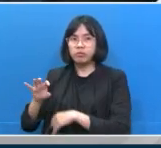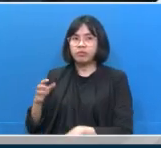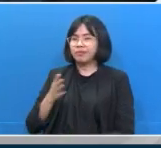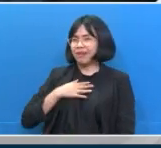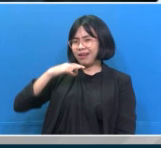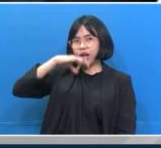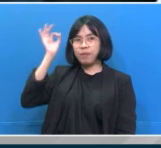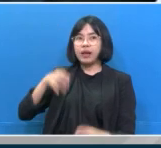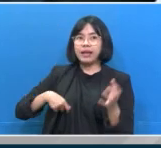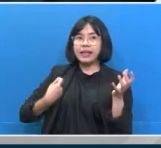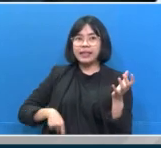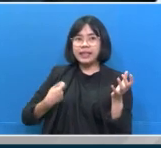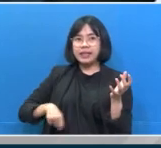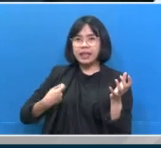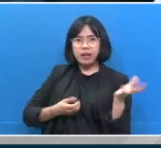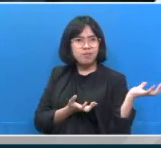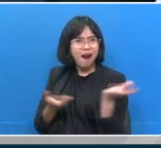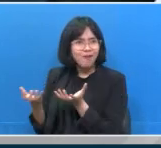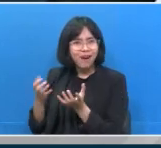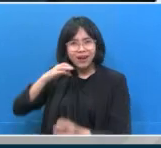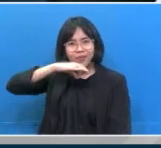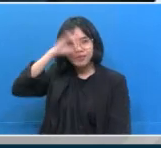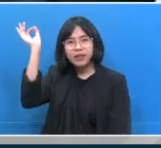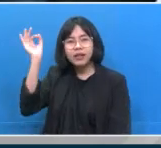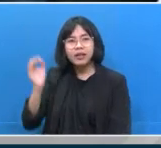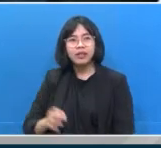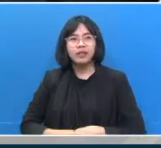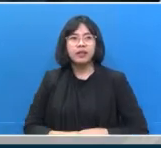tidak pernah menyentuh gitar tersebut yang mulia. Tidak pernah menyentuh gitar tersebut.